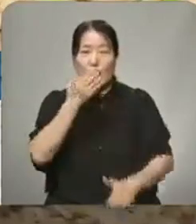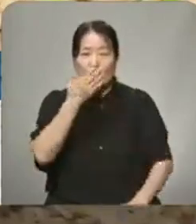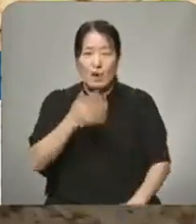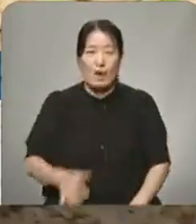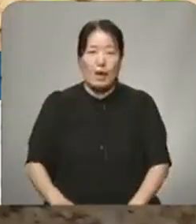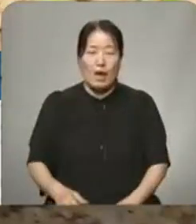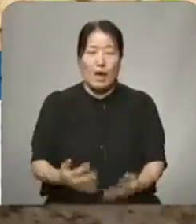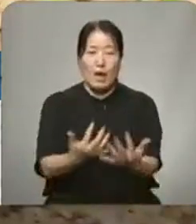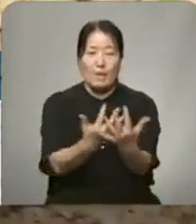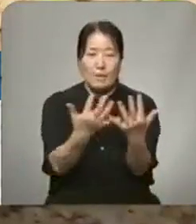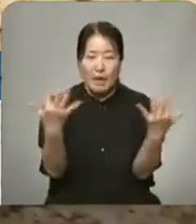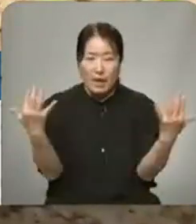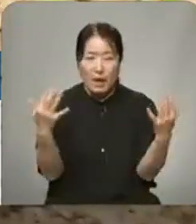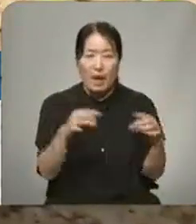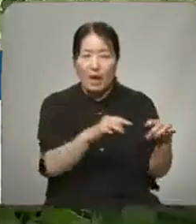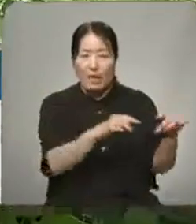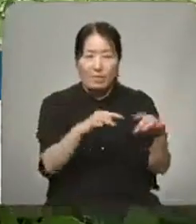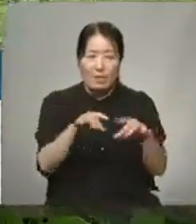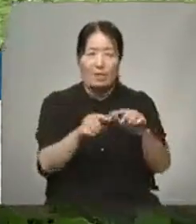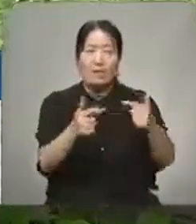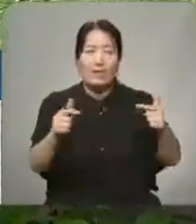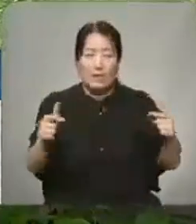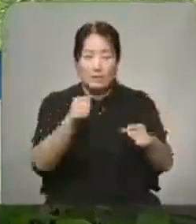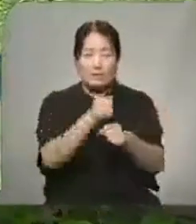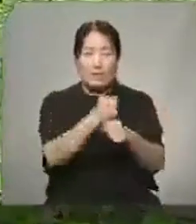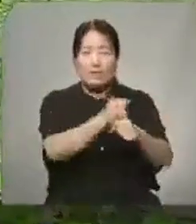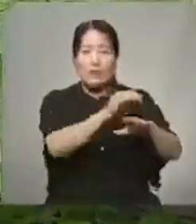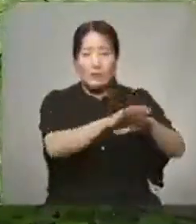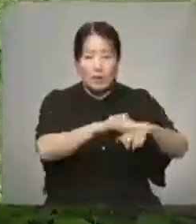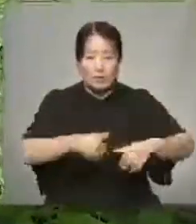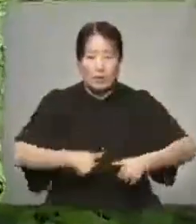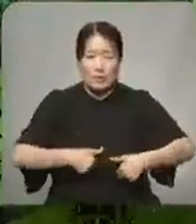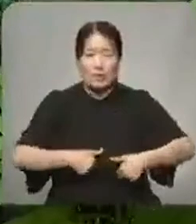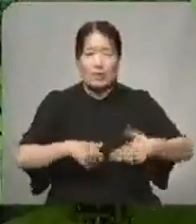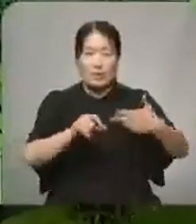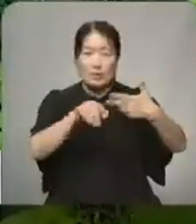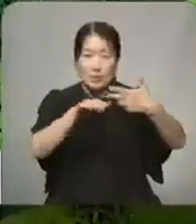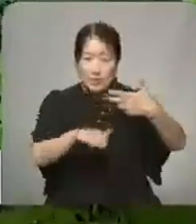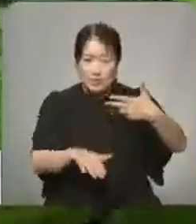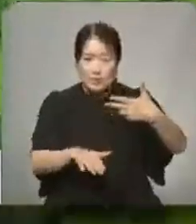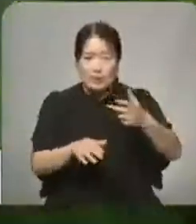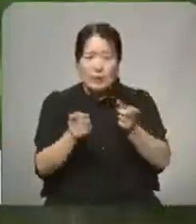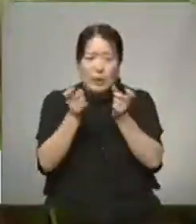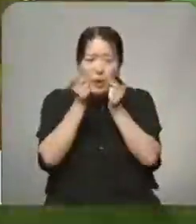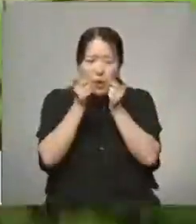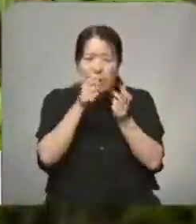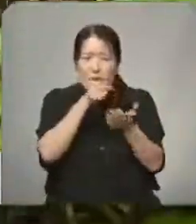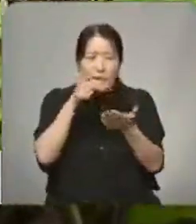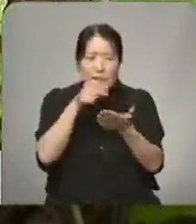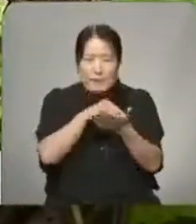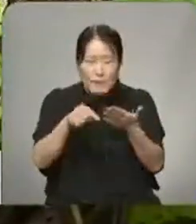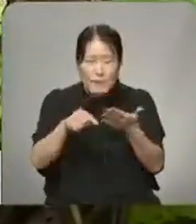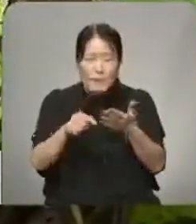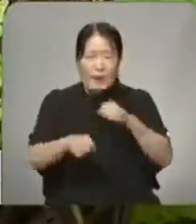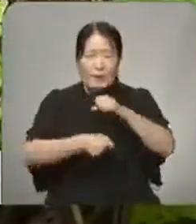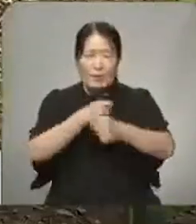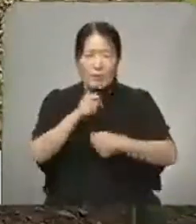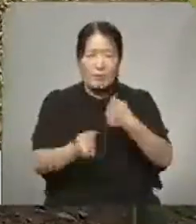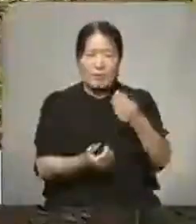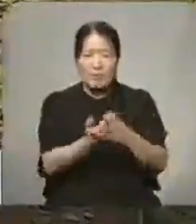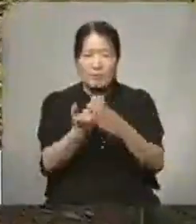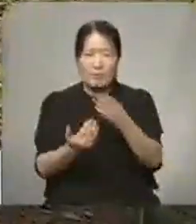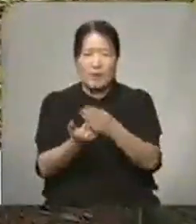울타리라든가 전기 목책 뭐 이런 것들이 있습니다. 특히 7월 말부터는 야생동물로 인한 농작물 피해가 본격화되는 시기라